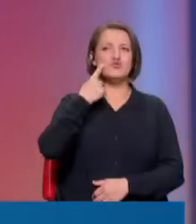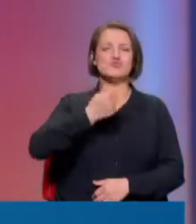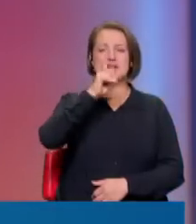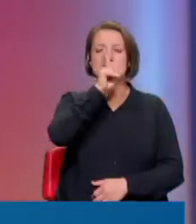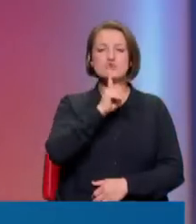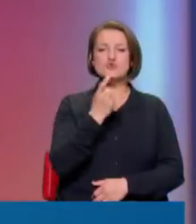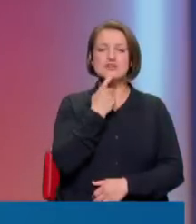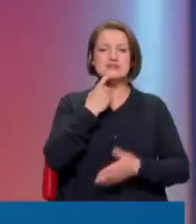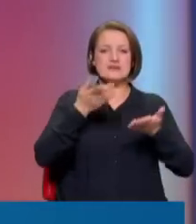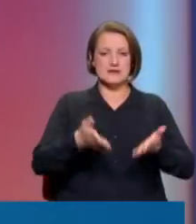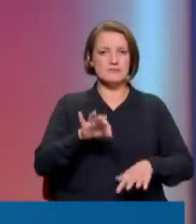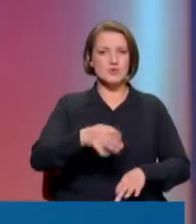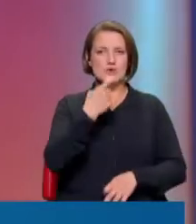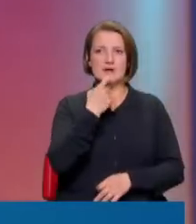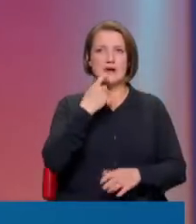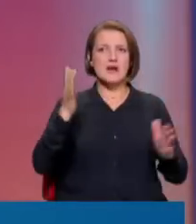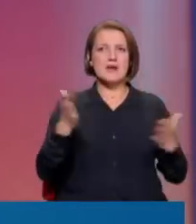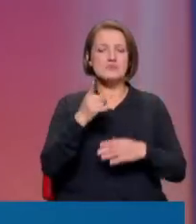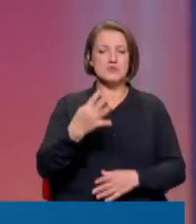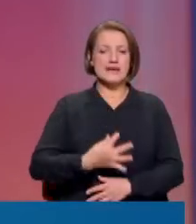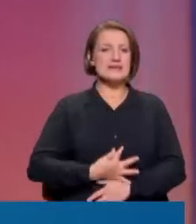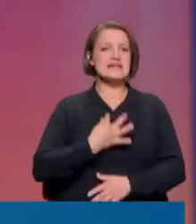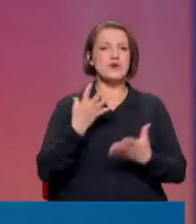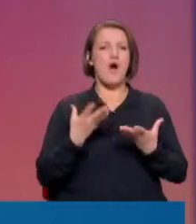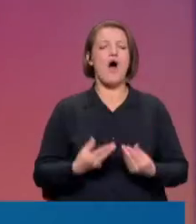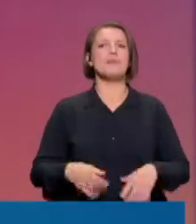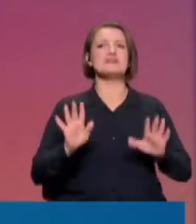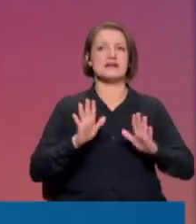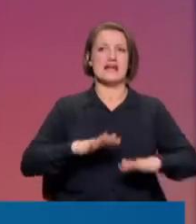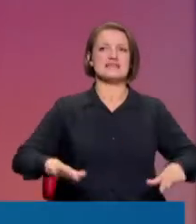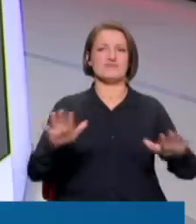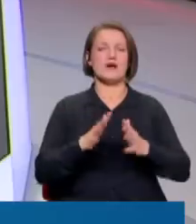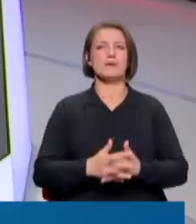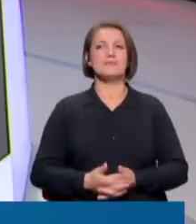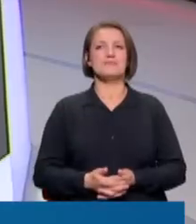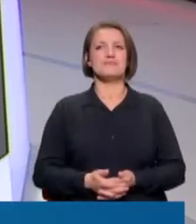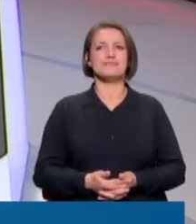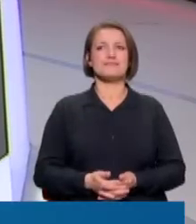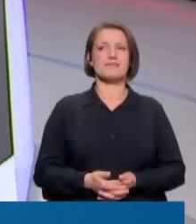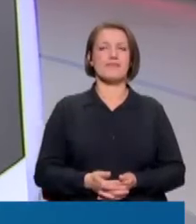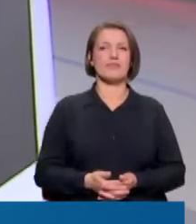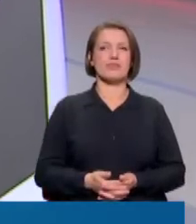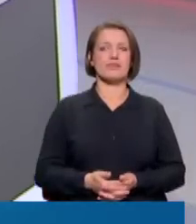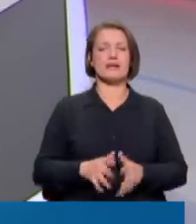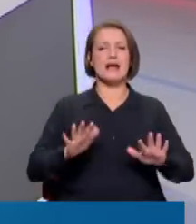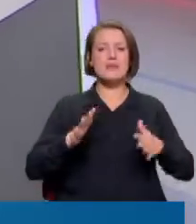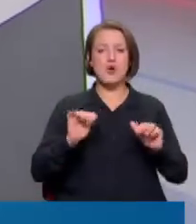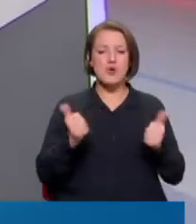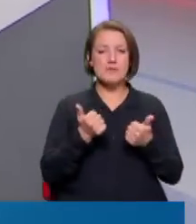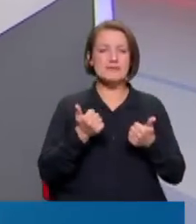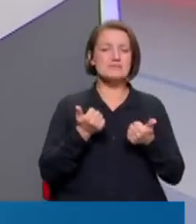100 yılındayız Bu yıl her ne kadar bunu hissediyor olmasak da etrafta galiba önemini